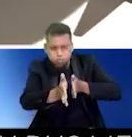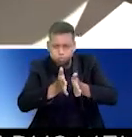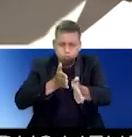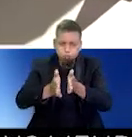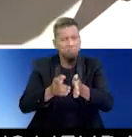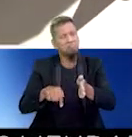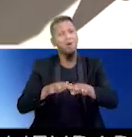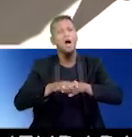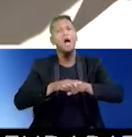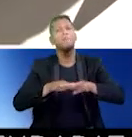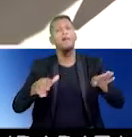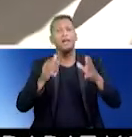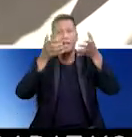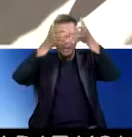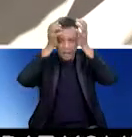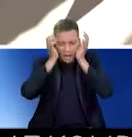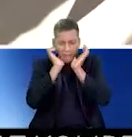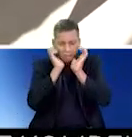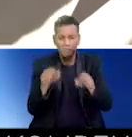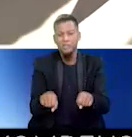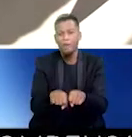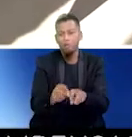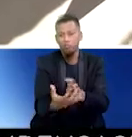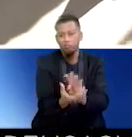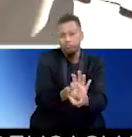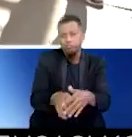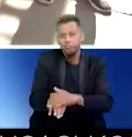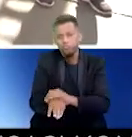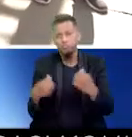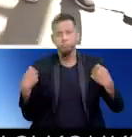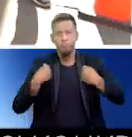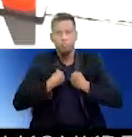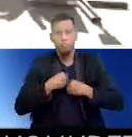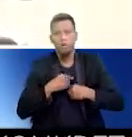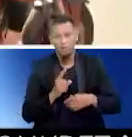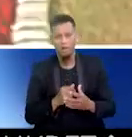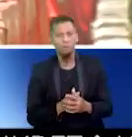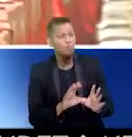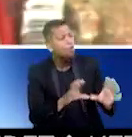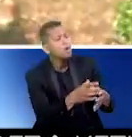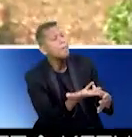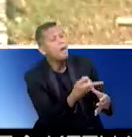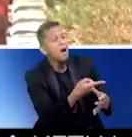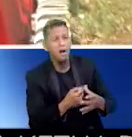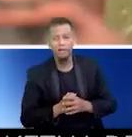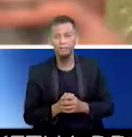pakai helm, pakai sepatu gitu. Untuk Mas Fauji sendiri, masuknya di kelas apa nih Mas? Kelas 14-an Mori.